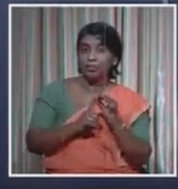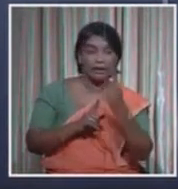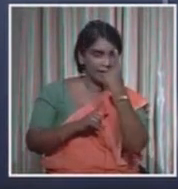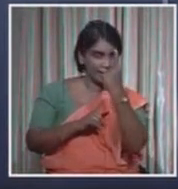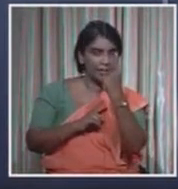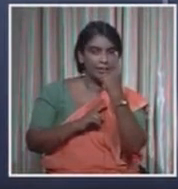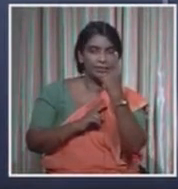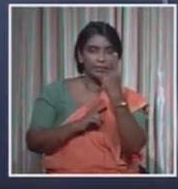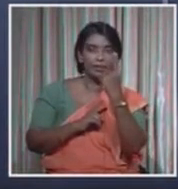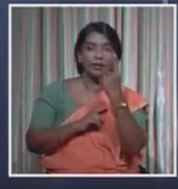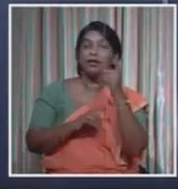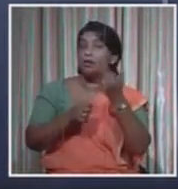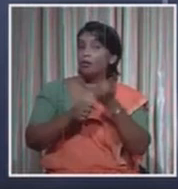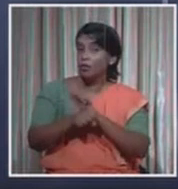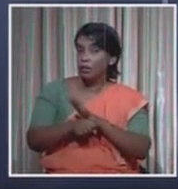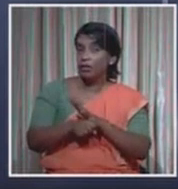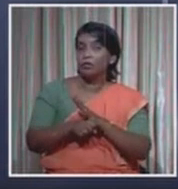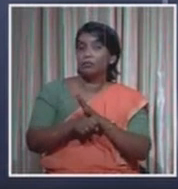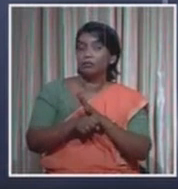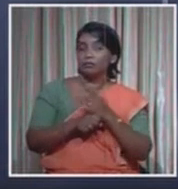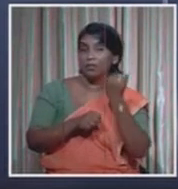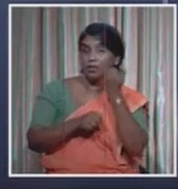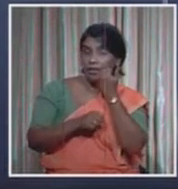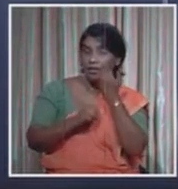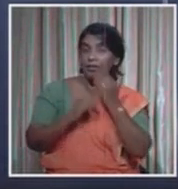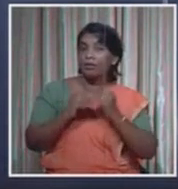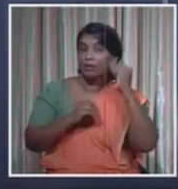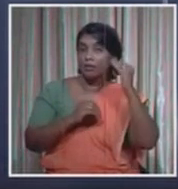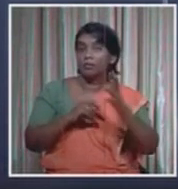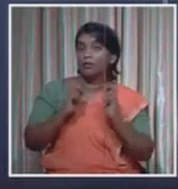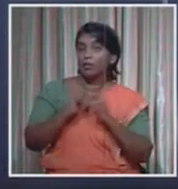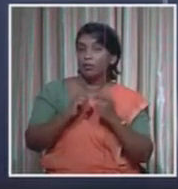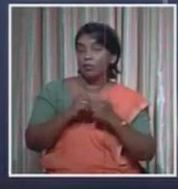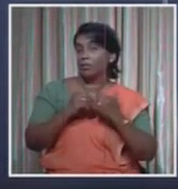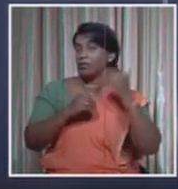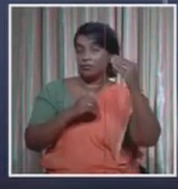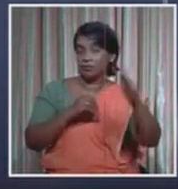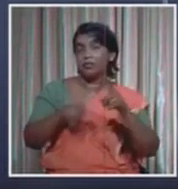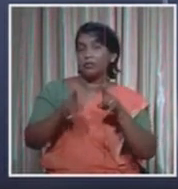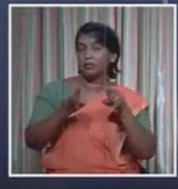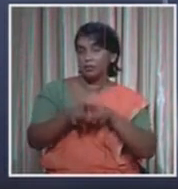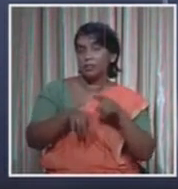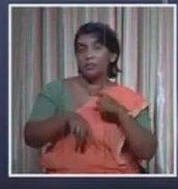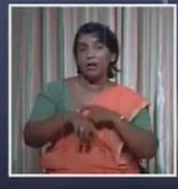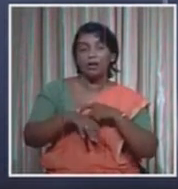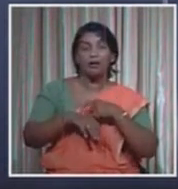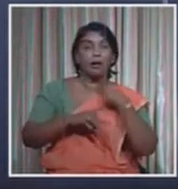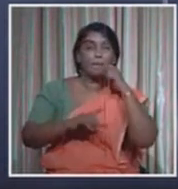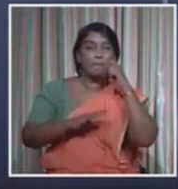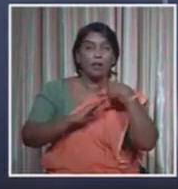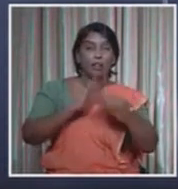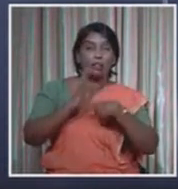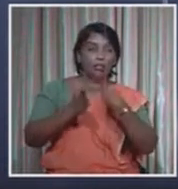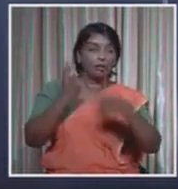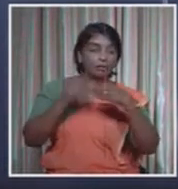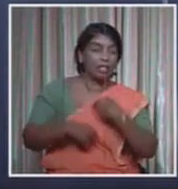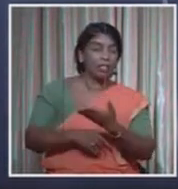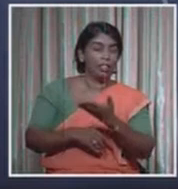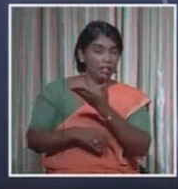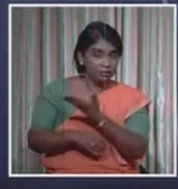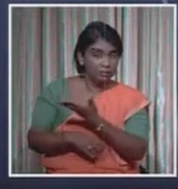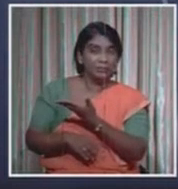කාරණයක්, මේ කොරෝනා වසංගත තත්ත්වයත් එක්ක ඊළඟට මූණ දෙන දින කාල සීමාව තුළ මේ රටේ මිනිස්සුන්ට දේශපාලකයන් එපා වෙනවා, තිත්ත වෙනවා.